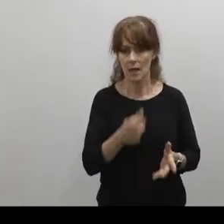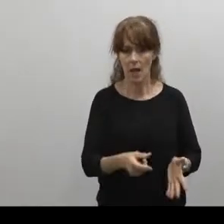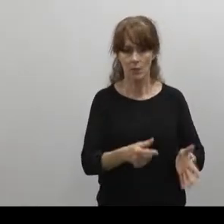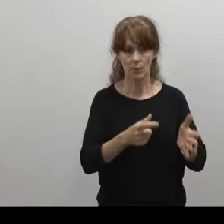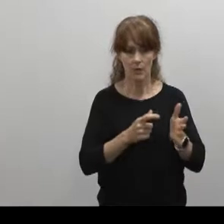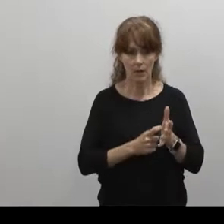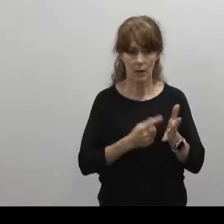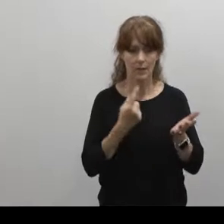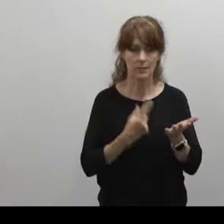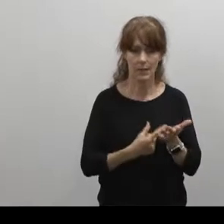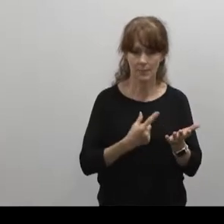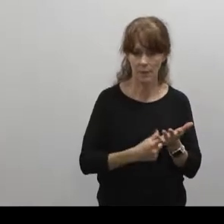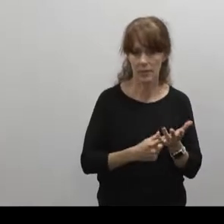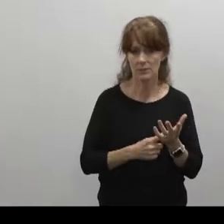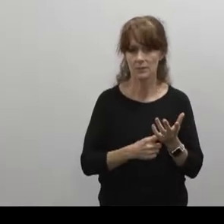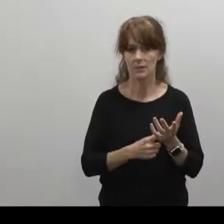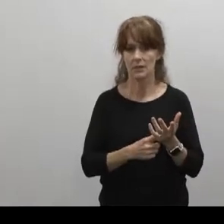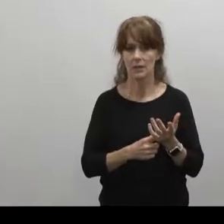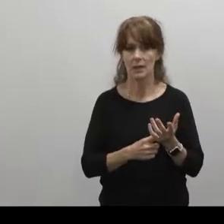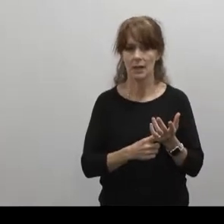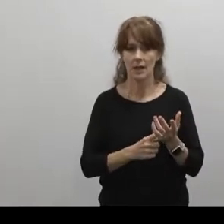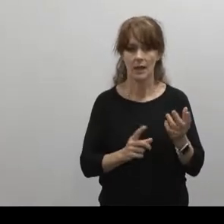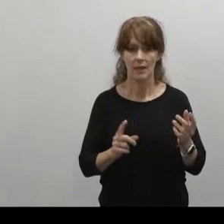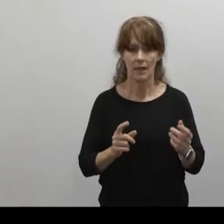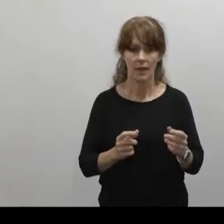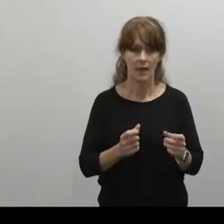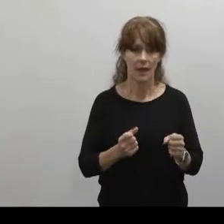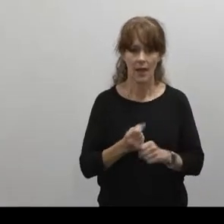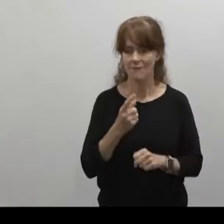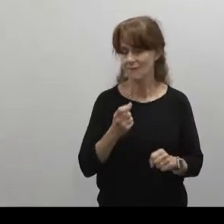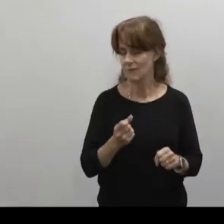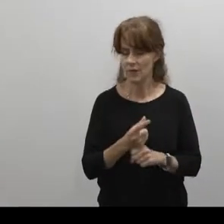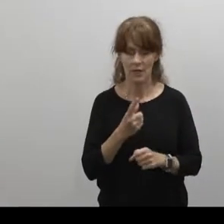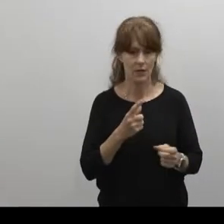với đại chỉ lệ cái nào stong đa đôi chỉ nét tự thì